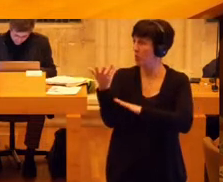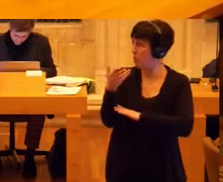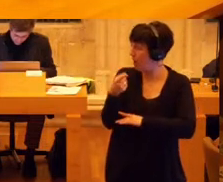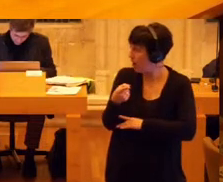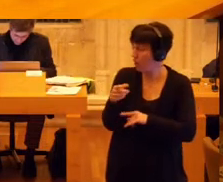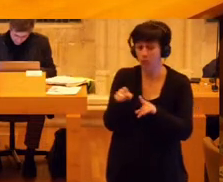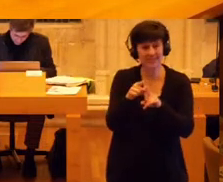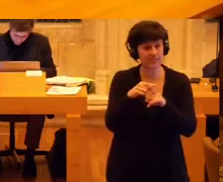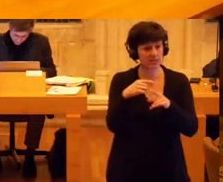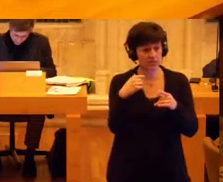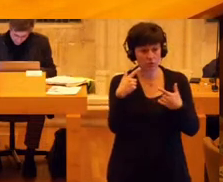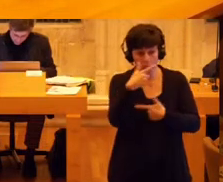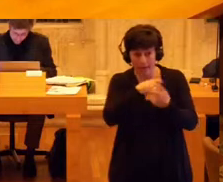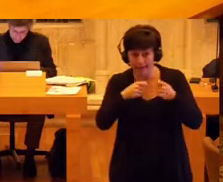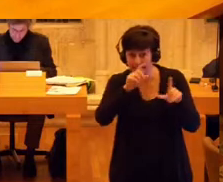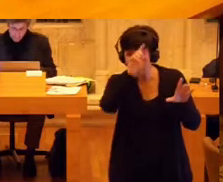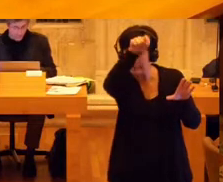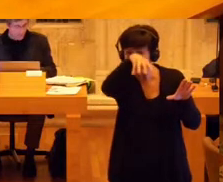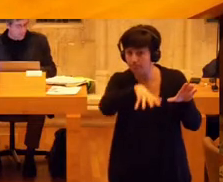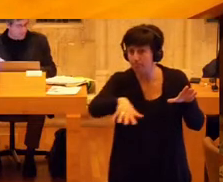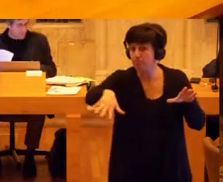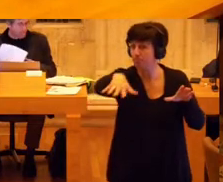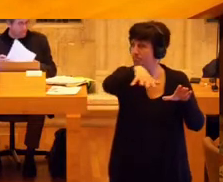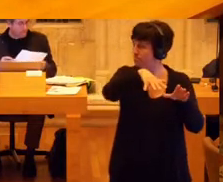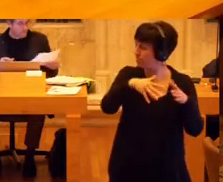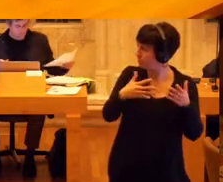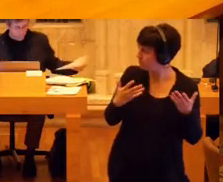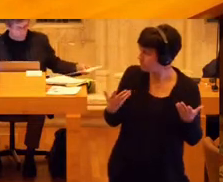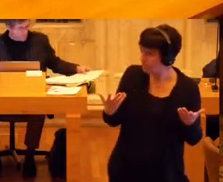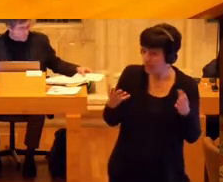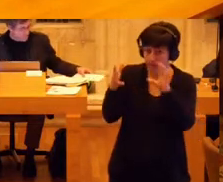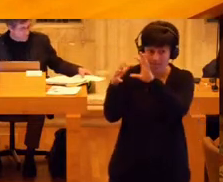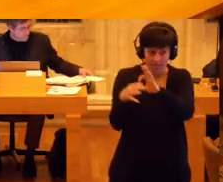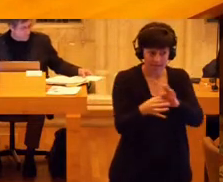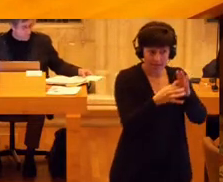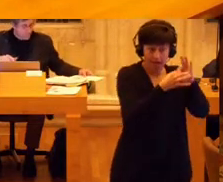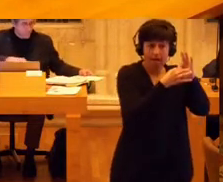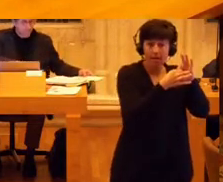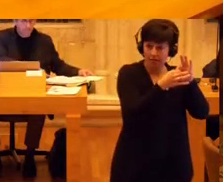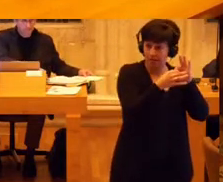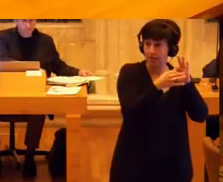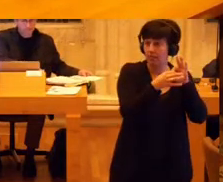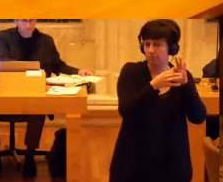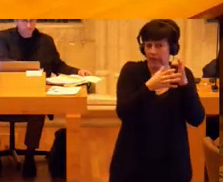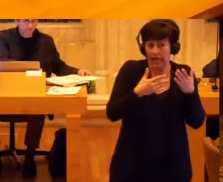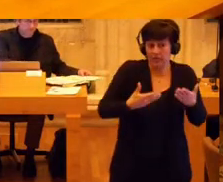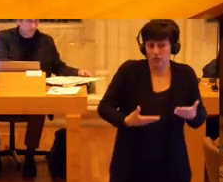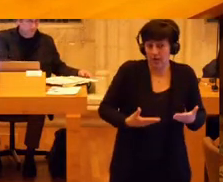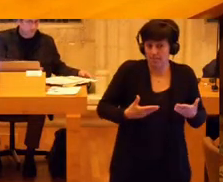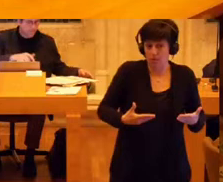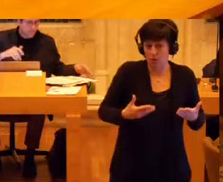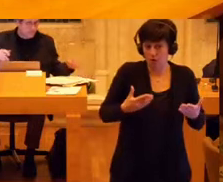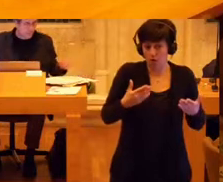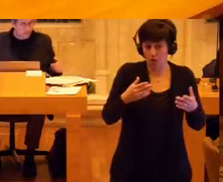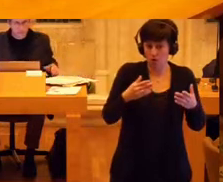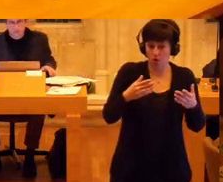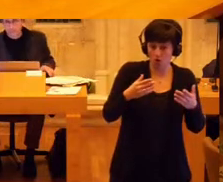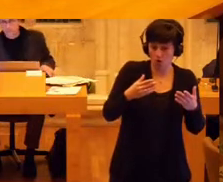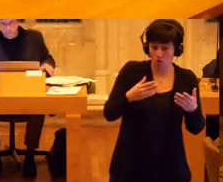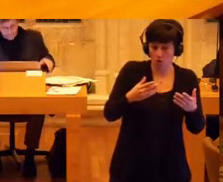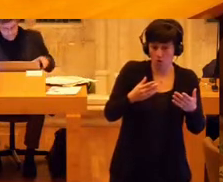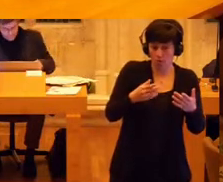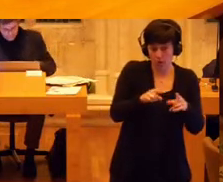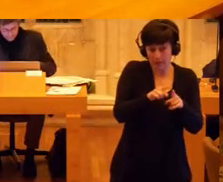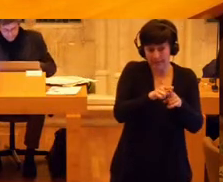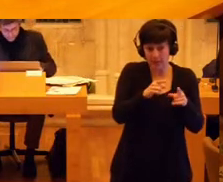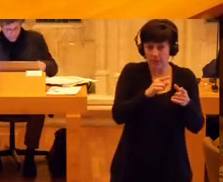du commerce sur le site Jacquard en cohérence avec ce qui se passe, ce qui se vit, ce qui se travaille aujourd'hui sur la